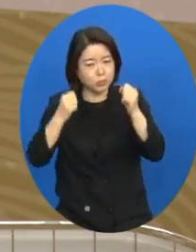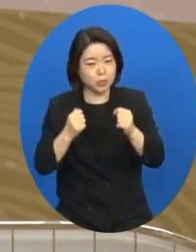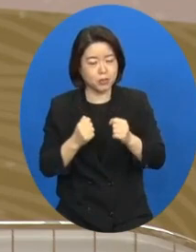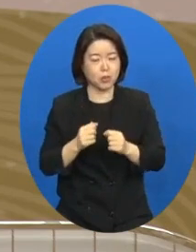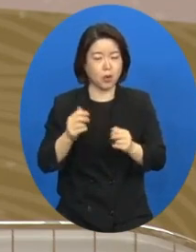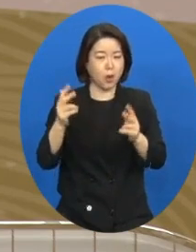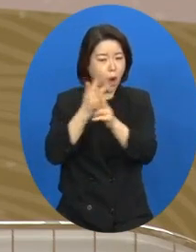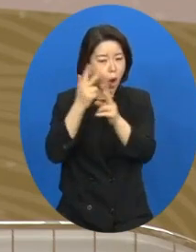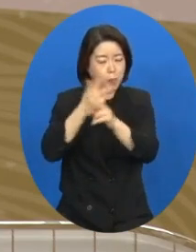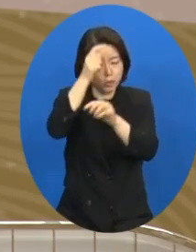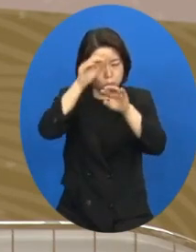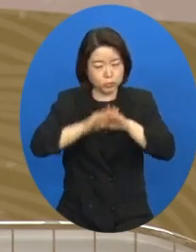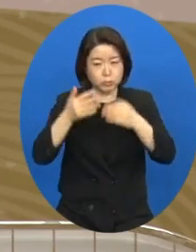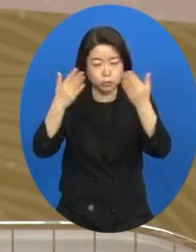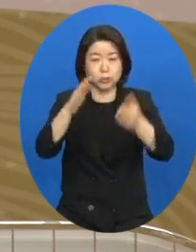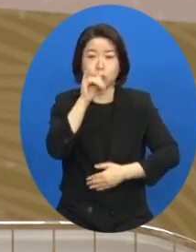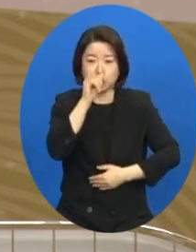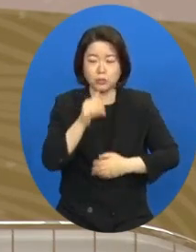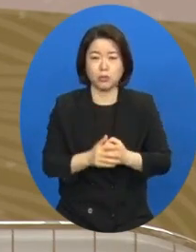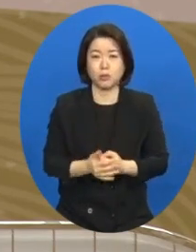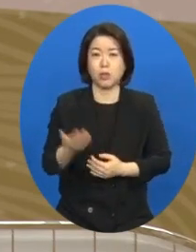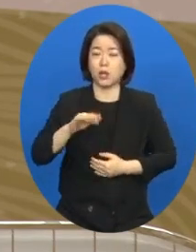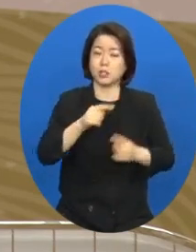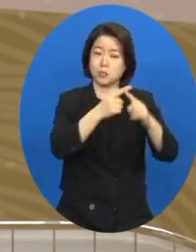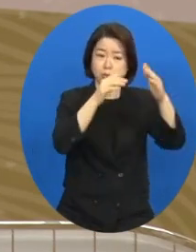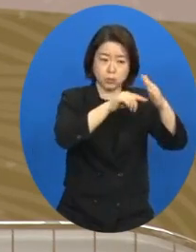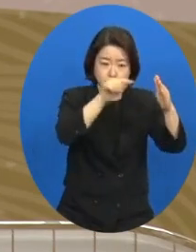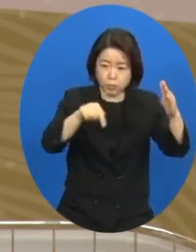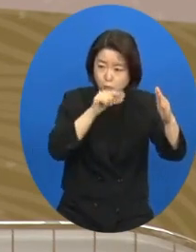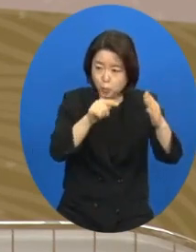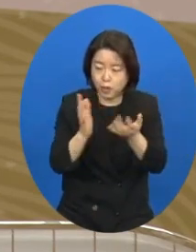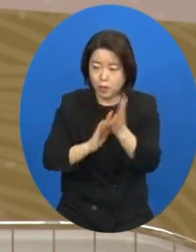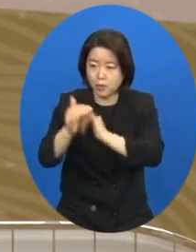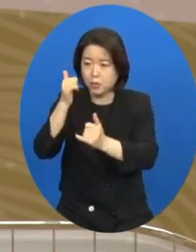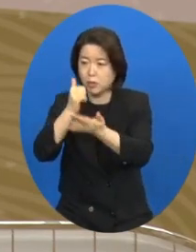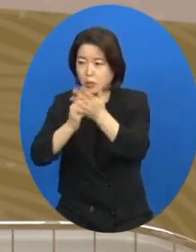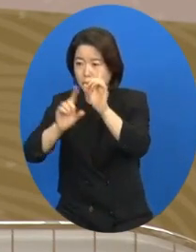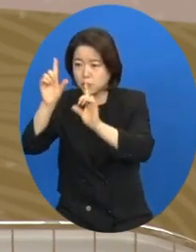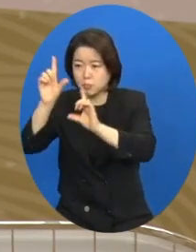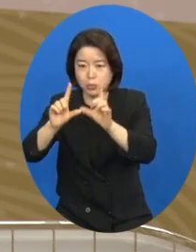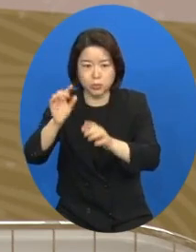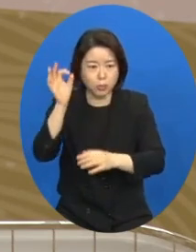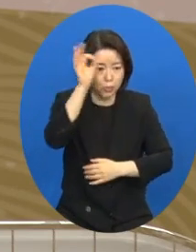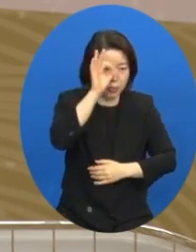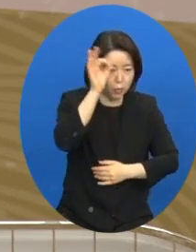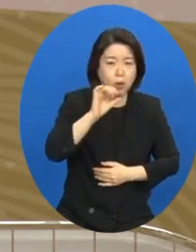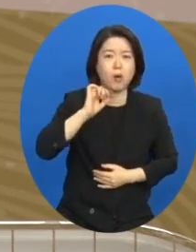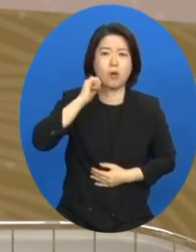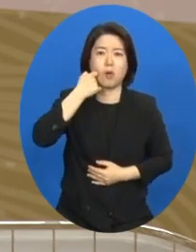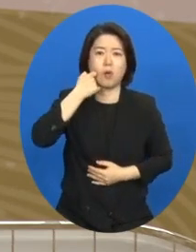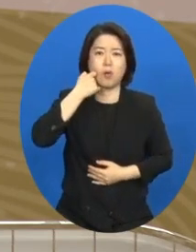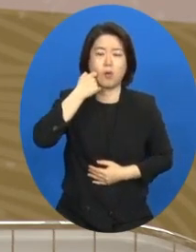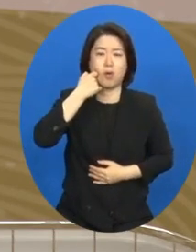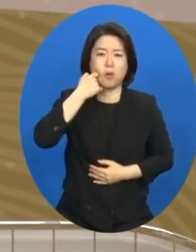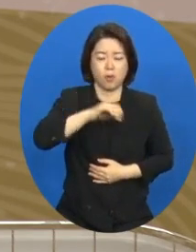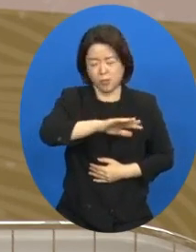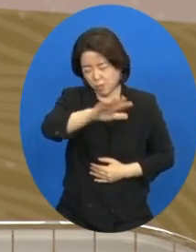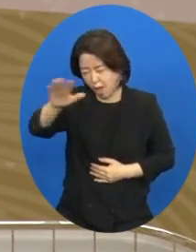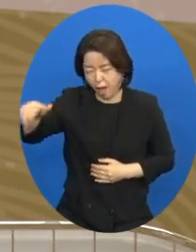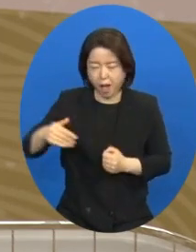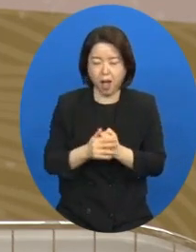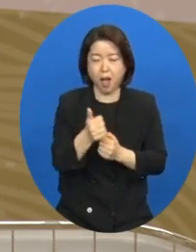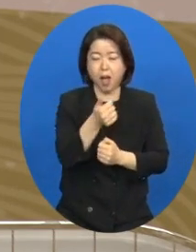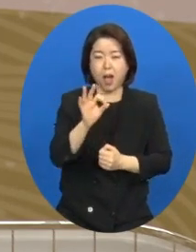그 예배당 안에 에 예수 그리스도의 흔적은 어디에도 찾아보기가 어렵습니다 온통 하인즈